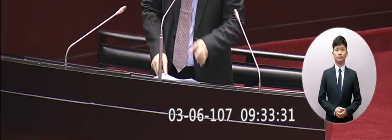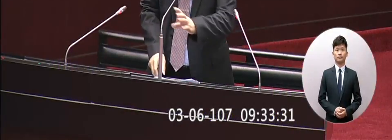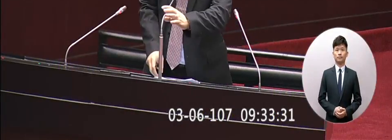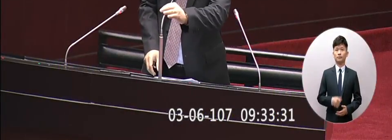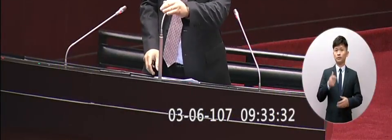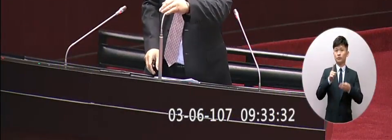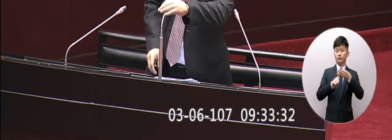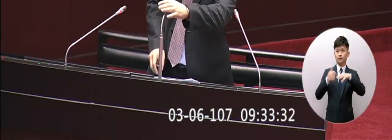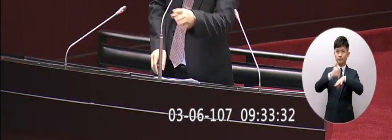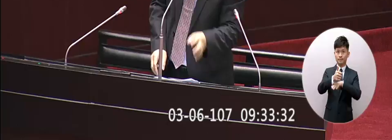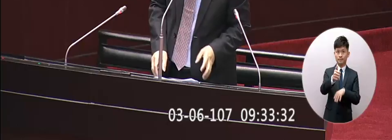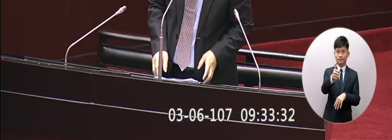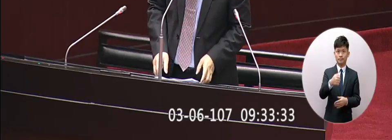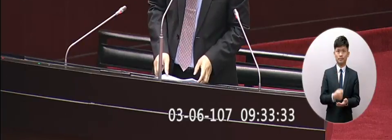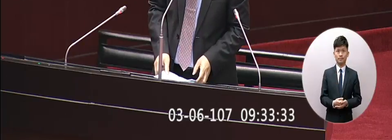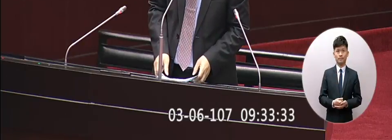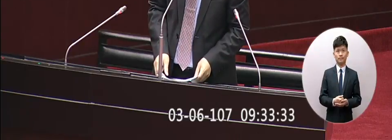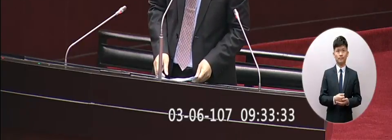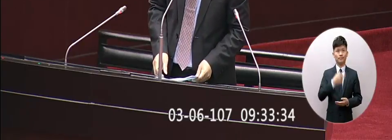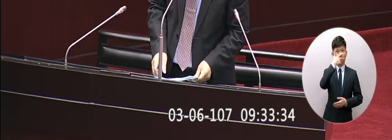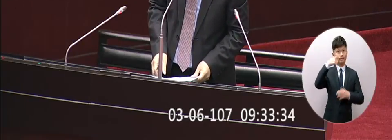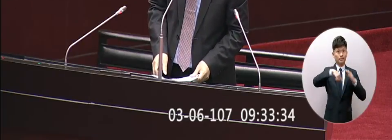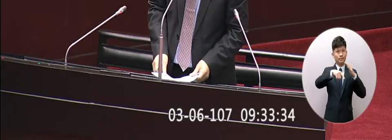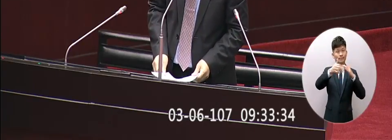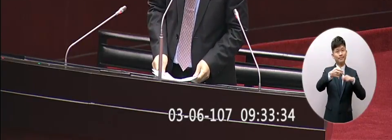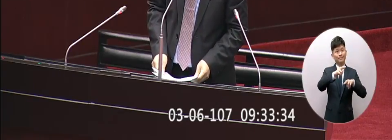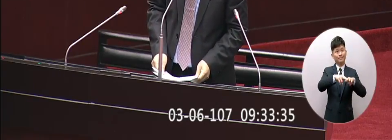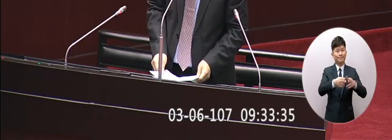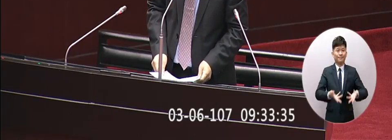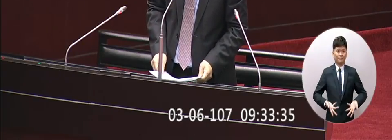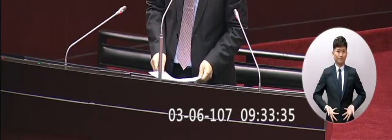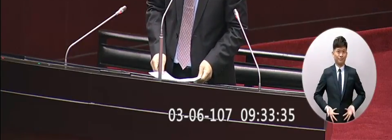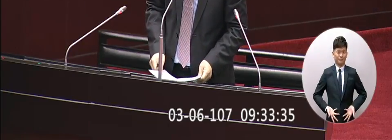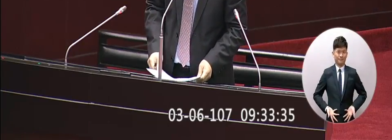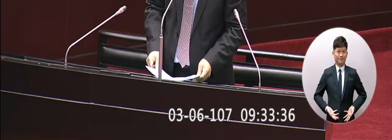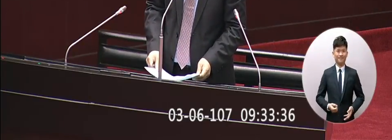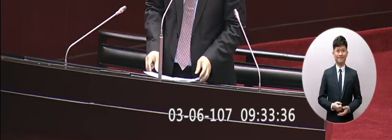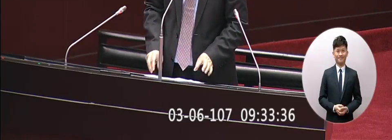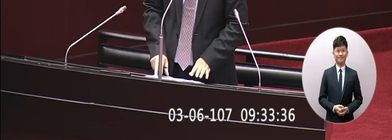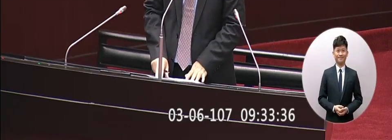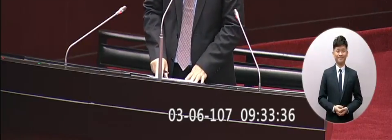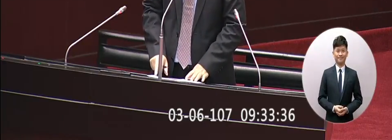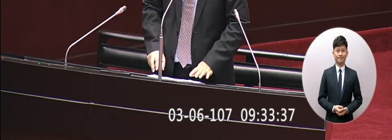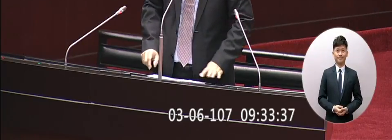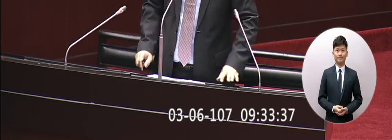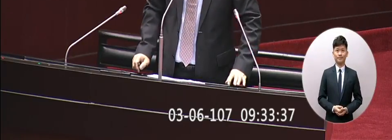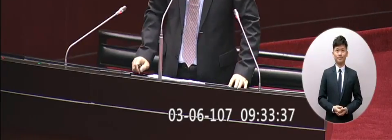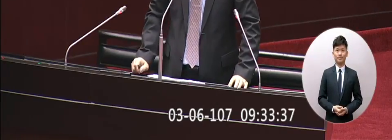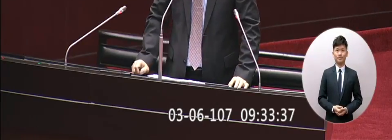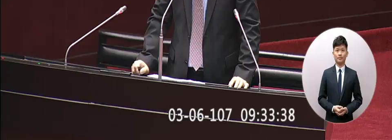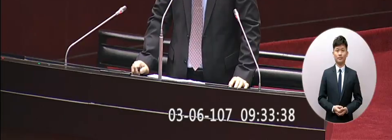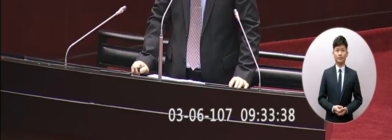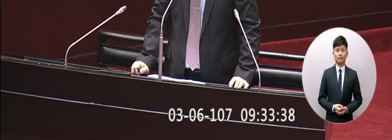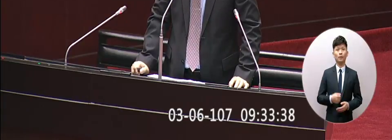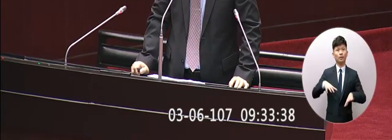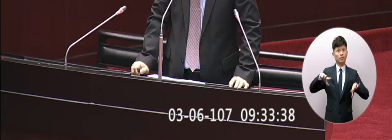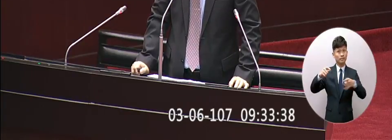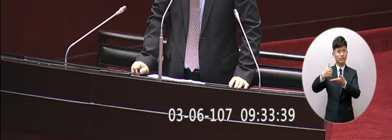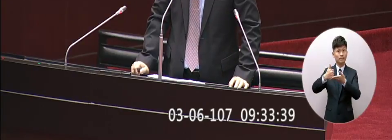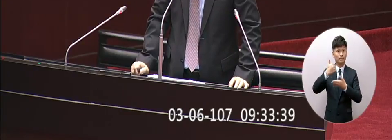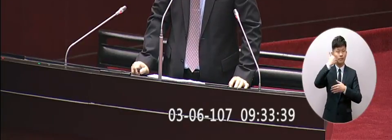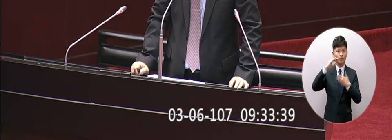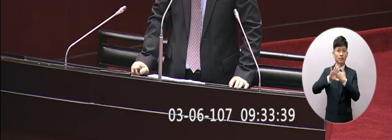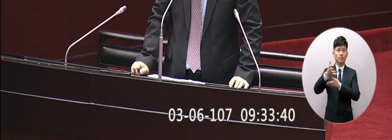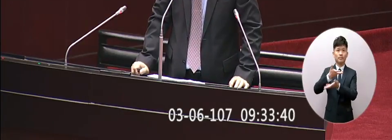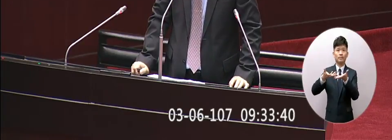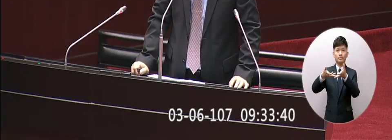谢谢主席。请赖院长休息一下。 请赖院长休息。嗯， 我先邀请外